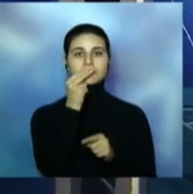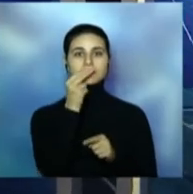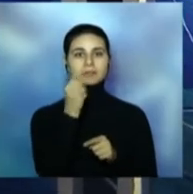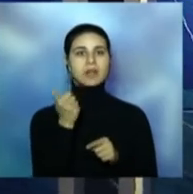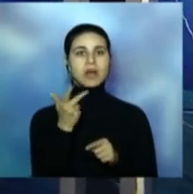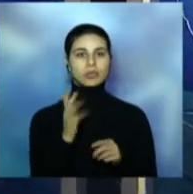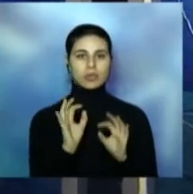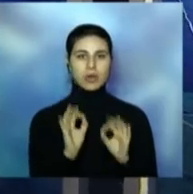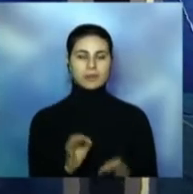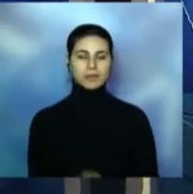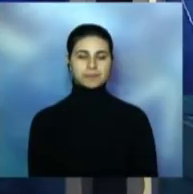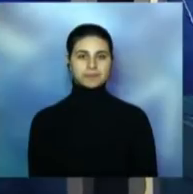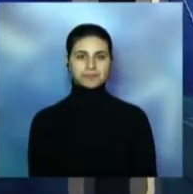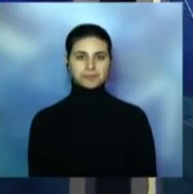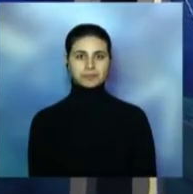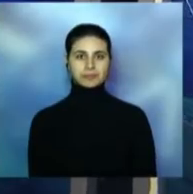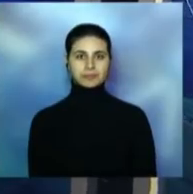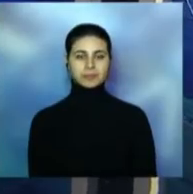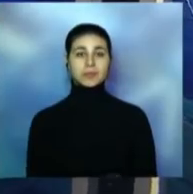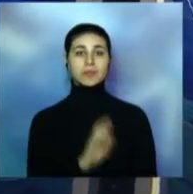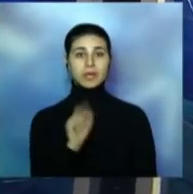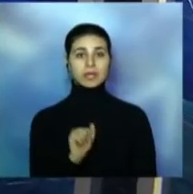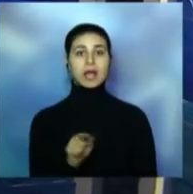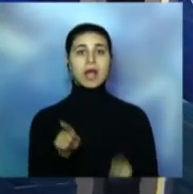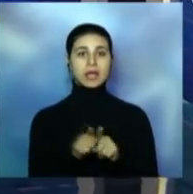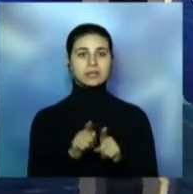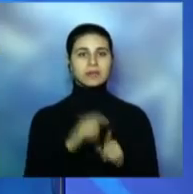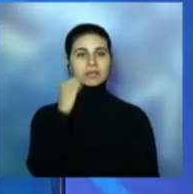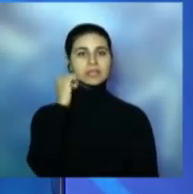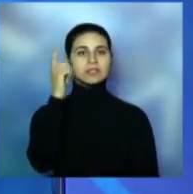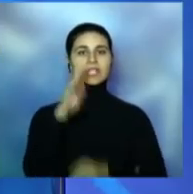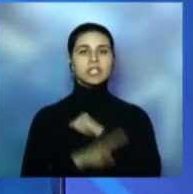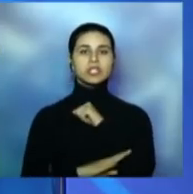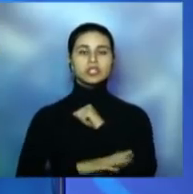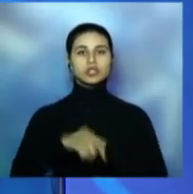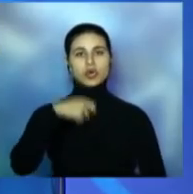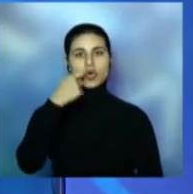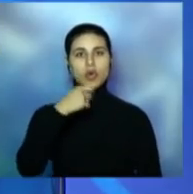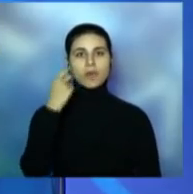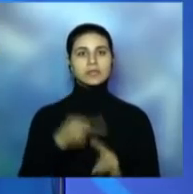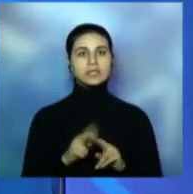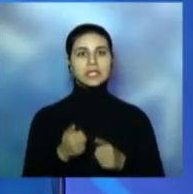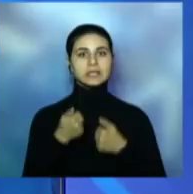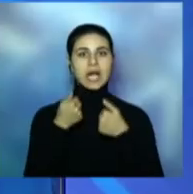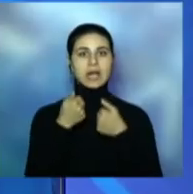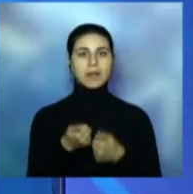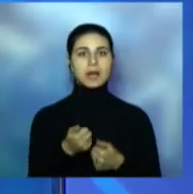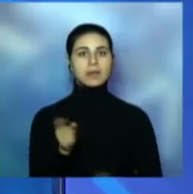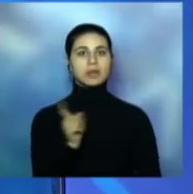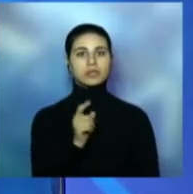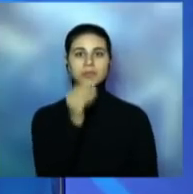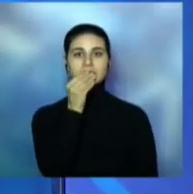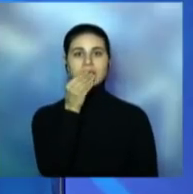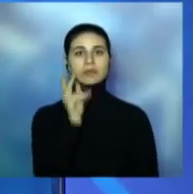სასმელის რაოდენობას, ოპტიმალური დოზა გახლავთ და აგრეთვე მამაპაპური ხის კოვზი, რომელიც დაგეხმარებათ იმაში, რომ